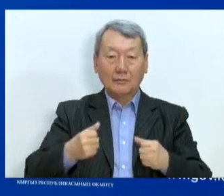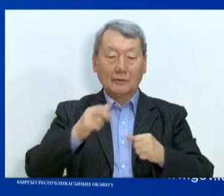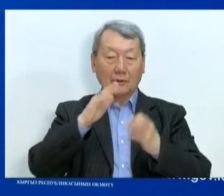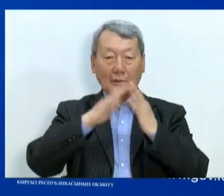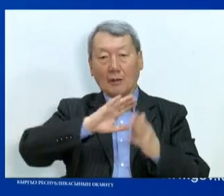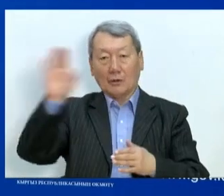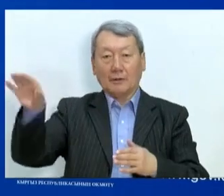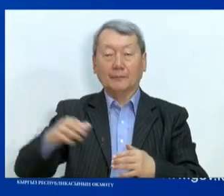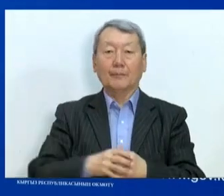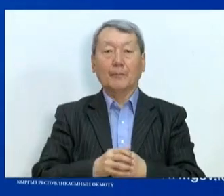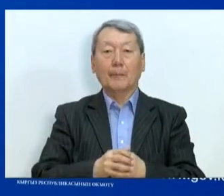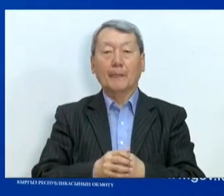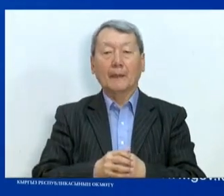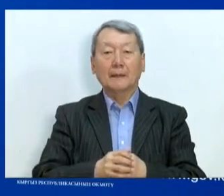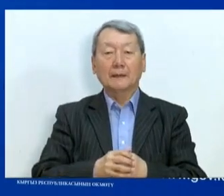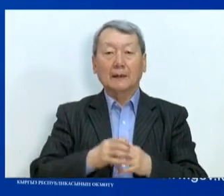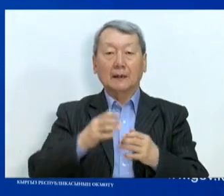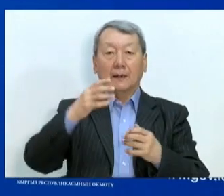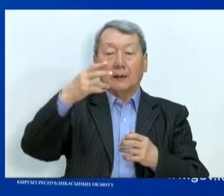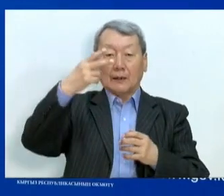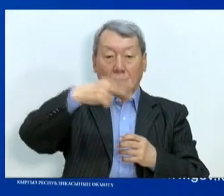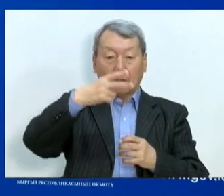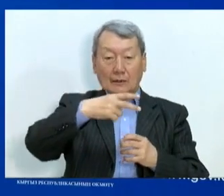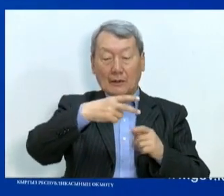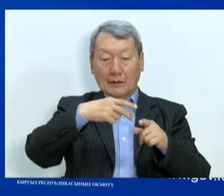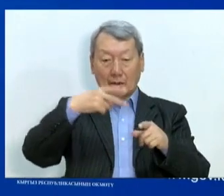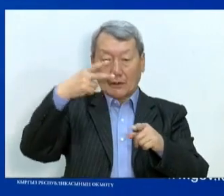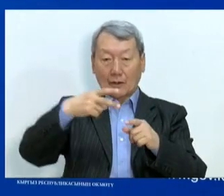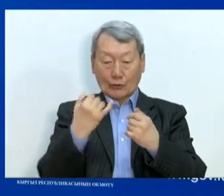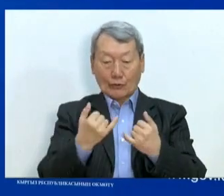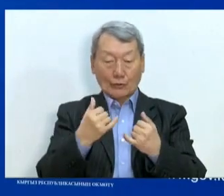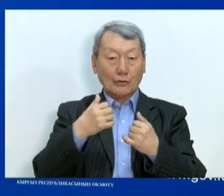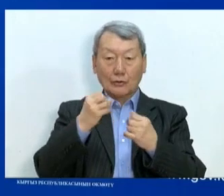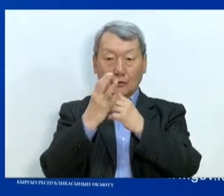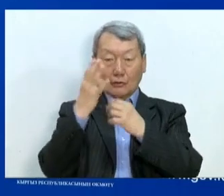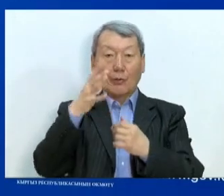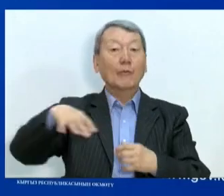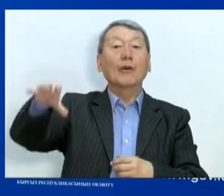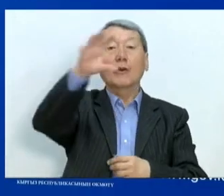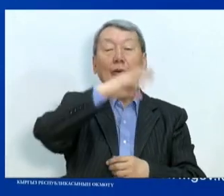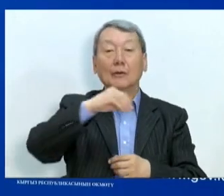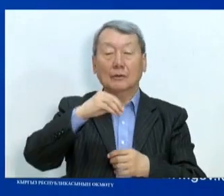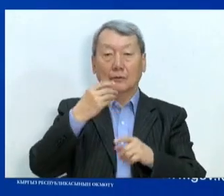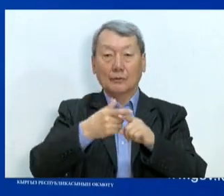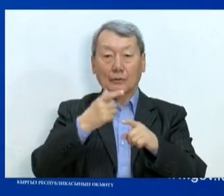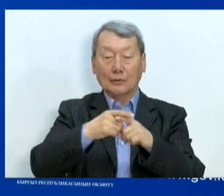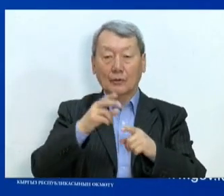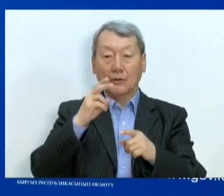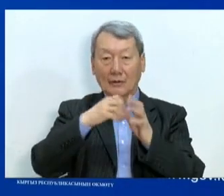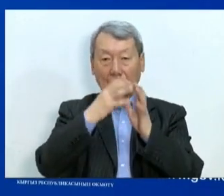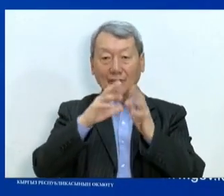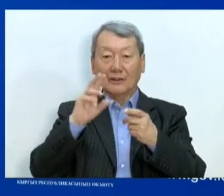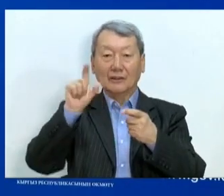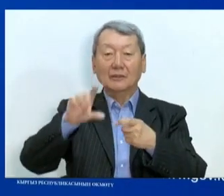чыгарылды. 20-жылдын 16 апреліне карата республика боюнча тастыкталган COVID-19